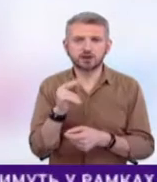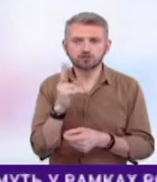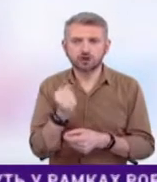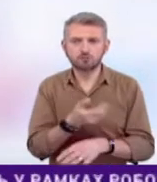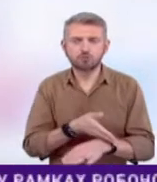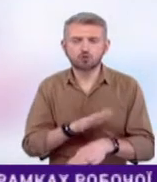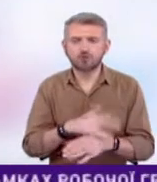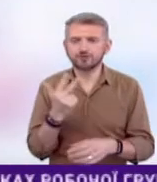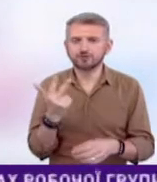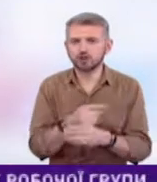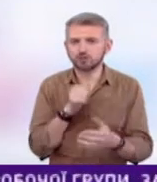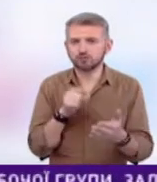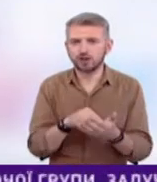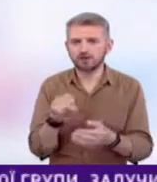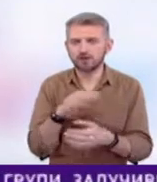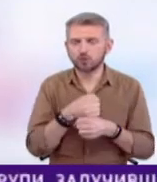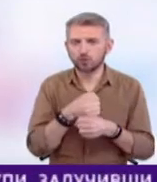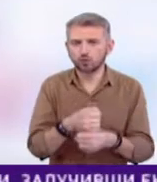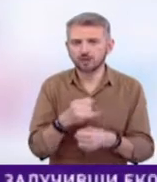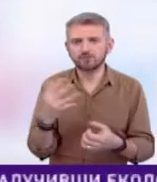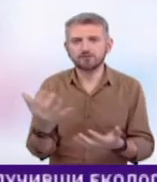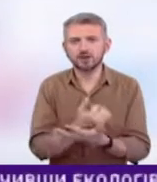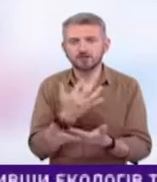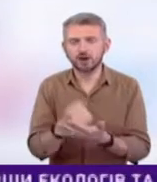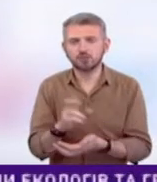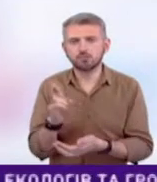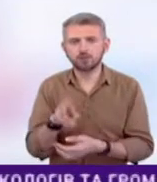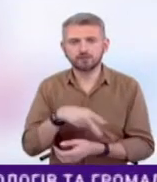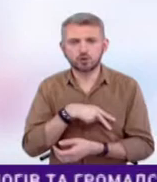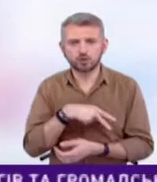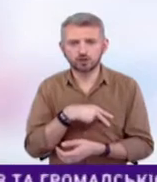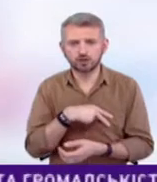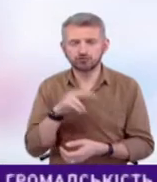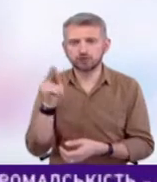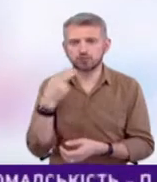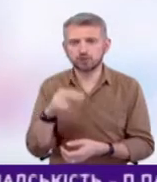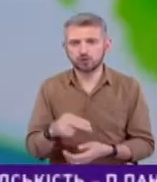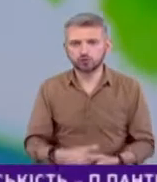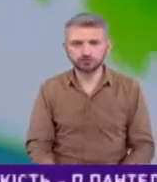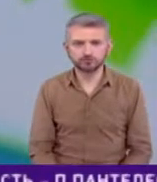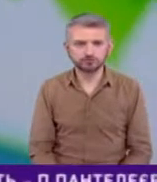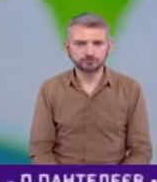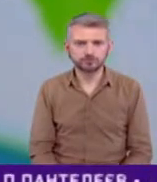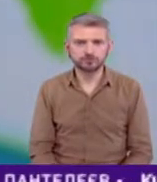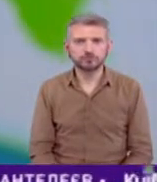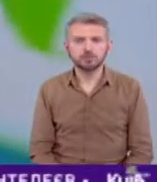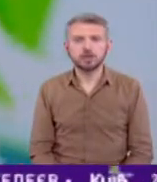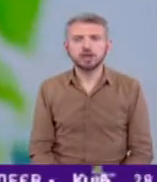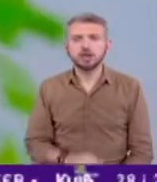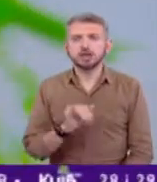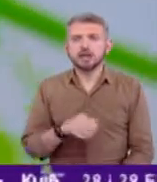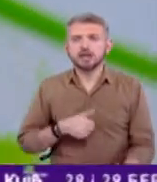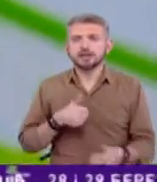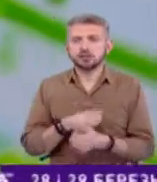полтавці тричі пробувалися у Єврокубки та вигравали бронзові нагороди чемпіонату. І слідом